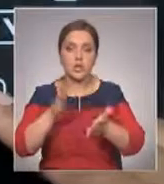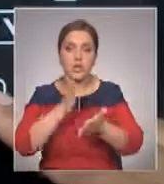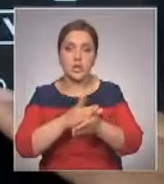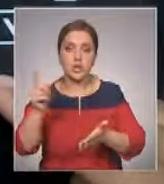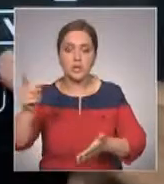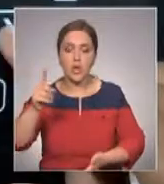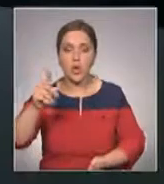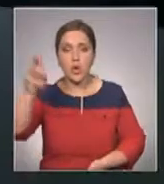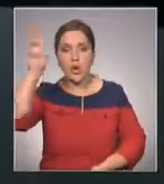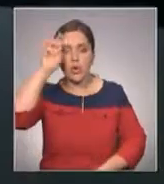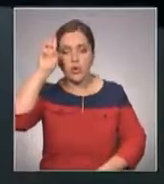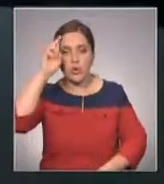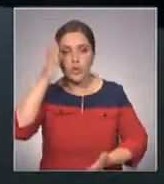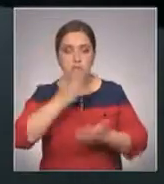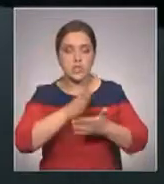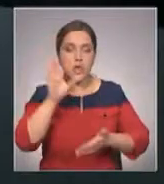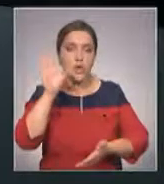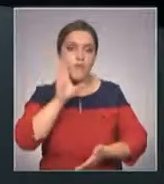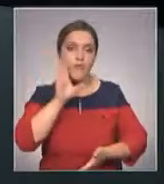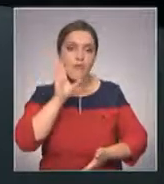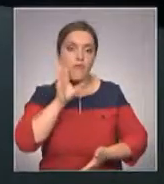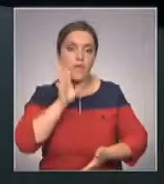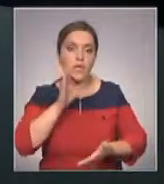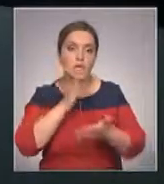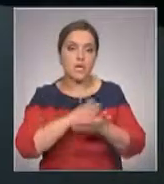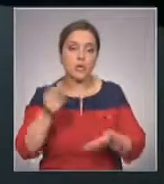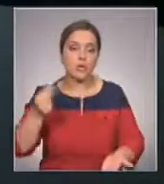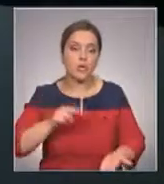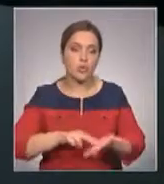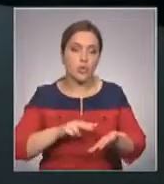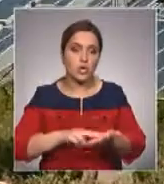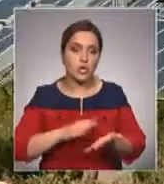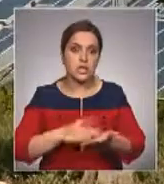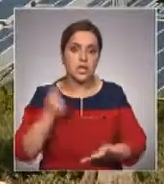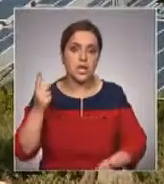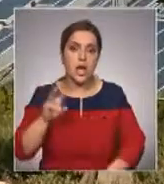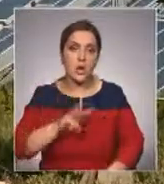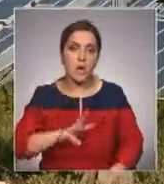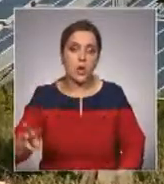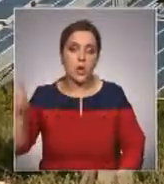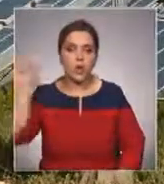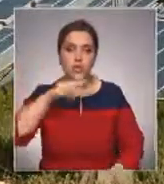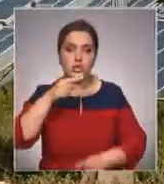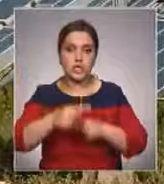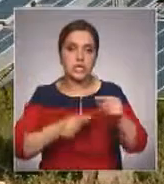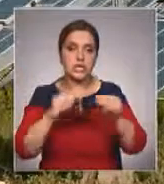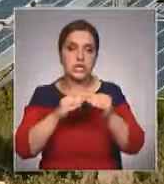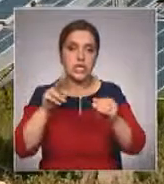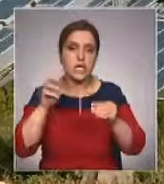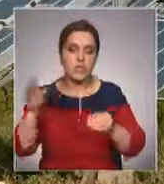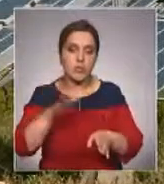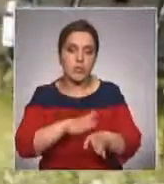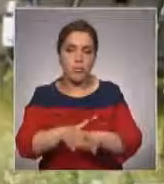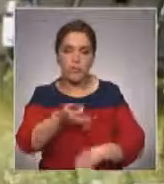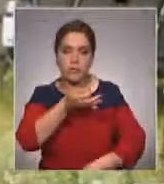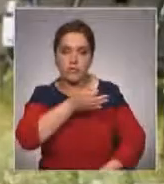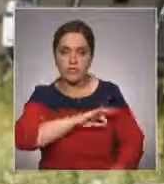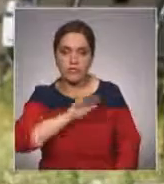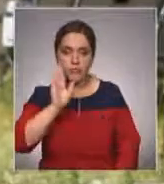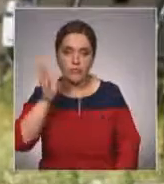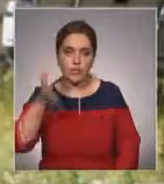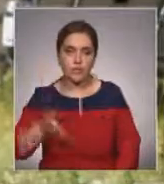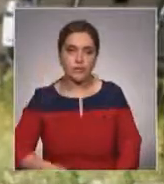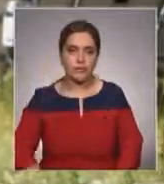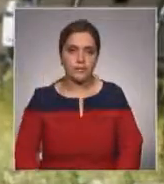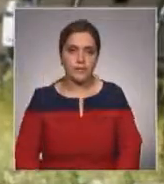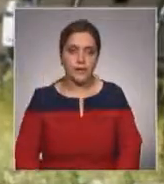на территории которого и построена станция. Стоит такой проект около 1 миллиона долларов. Через 10 лет он полностью окупится. Солнечный